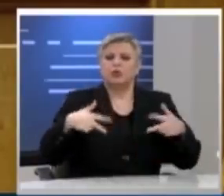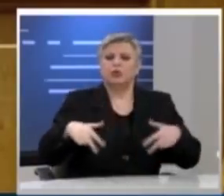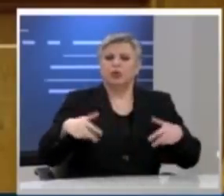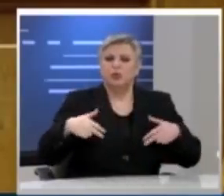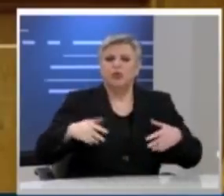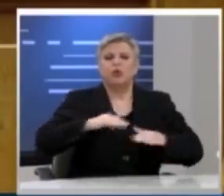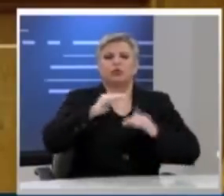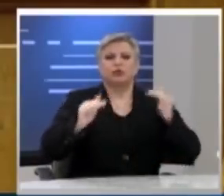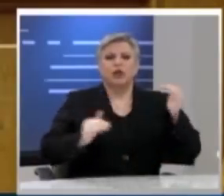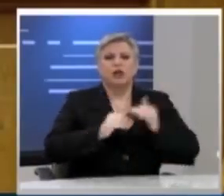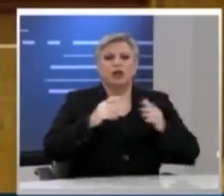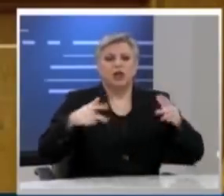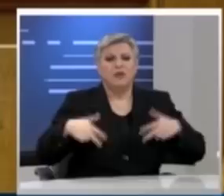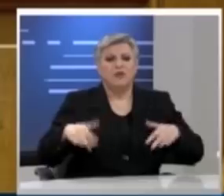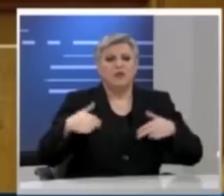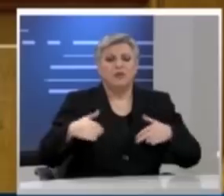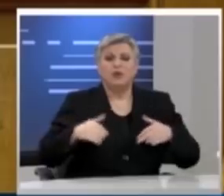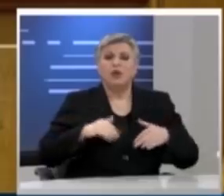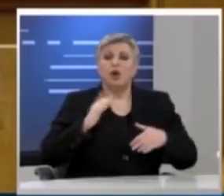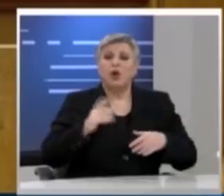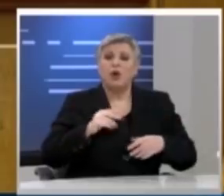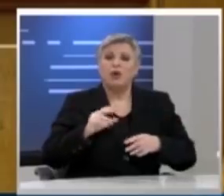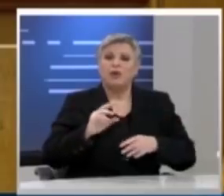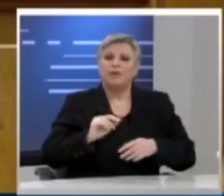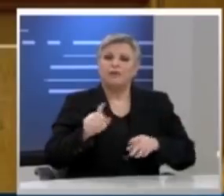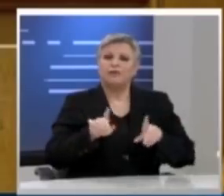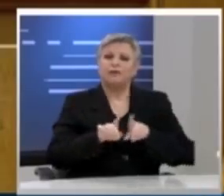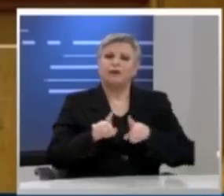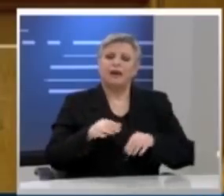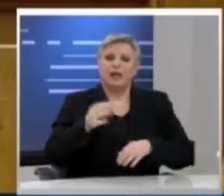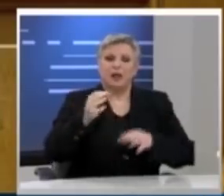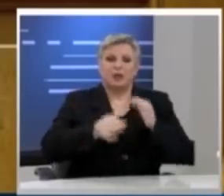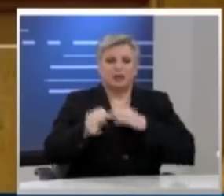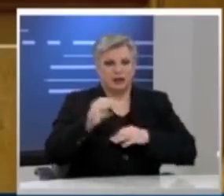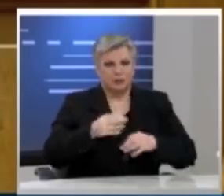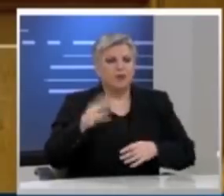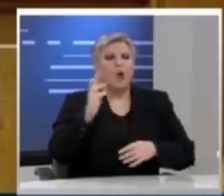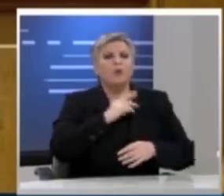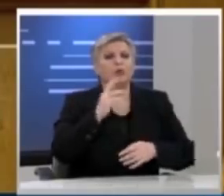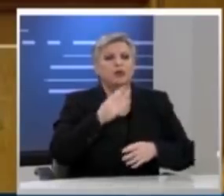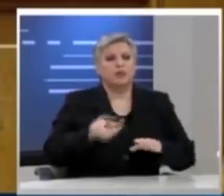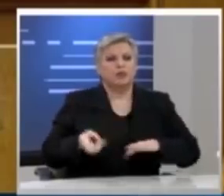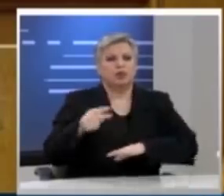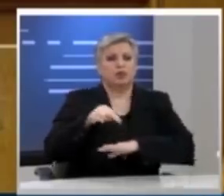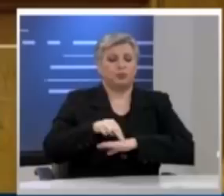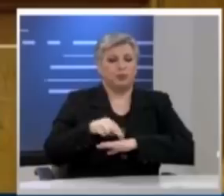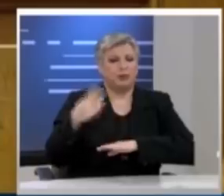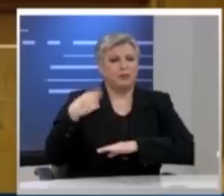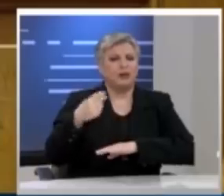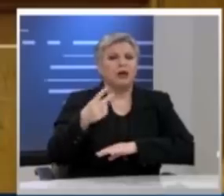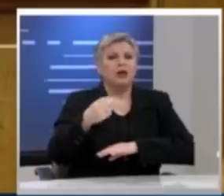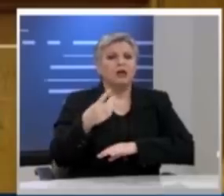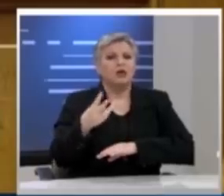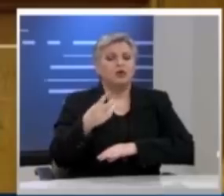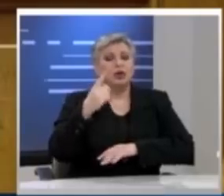υφυπουργοί πάει αυτή η καραμέλα από στόμα σε στόμα λέει για παράδειγμα ο κύριος πρωθυπουργός στη βουλή 23 νοεμβρίου